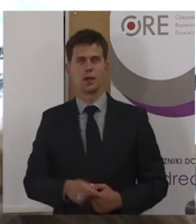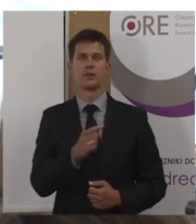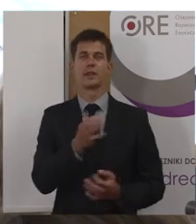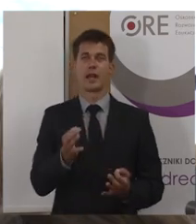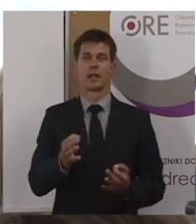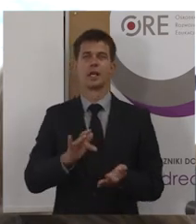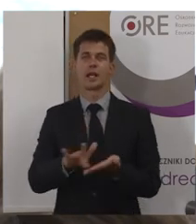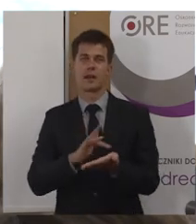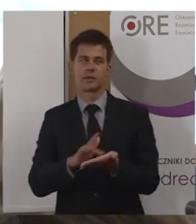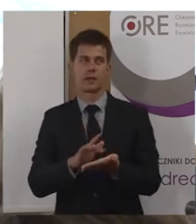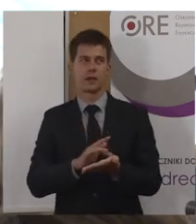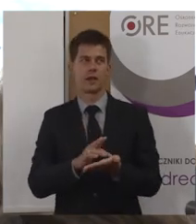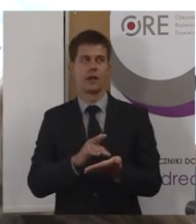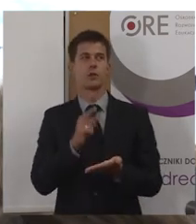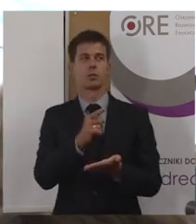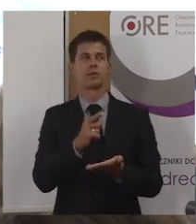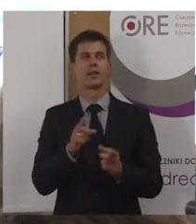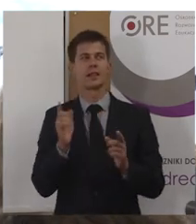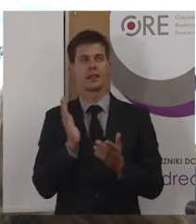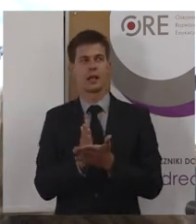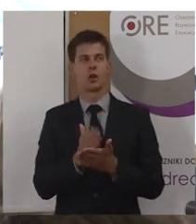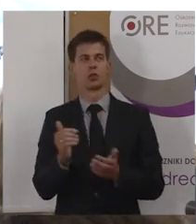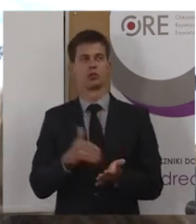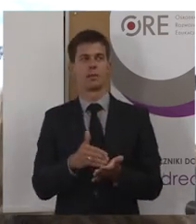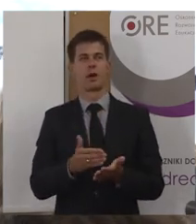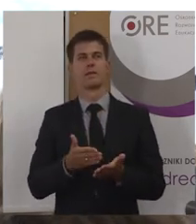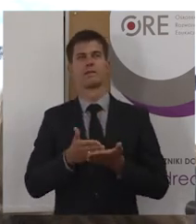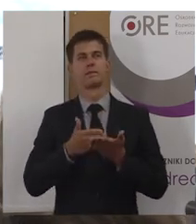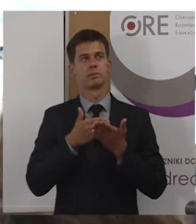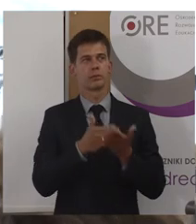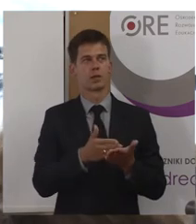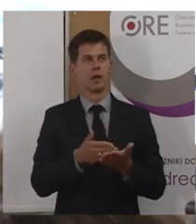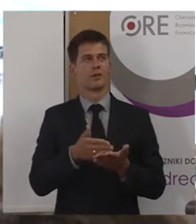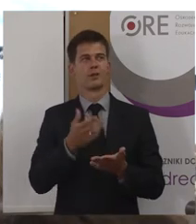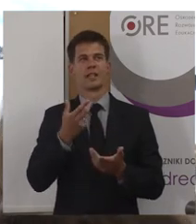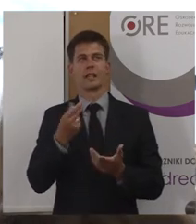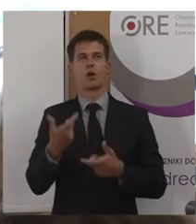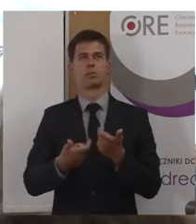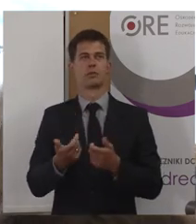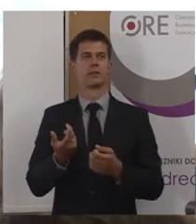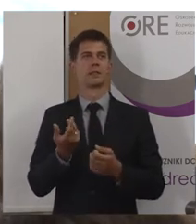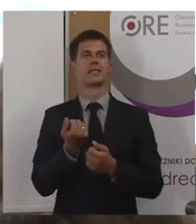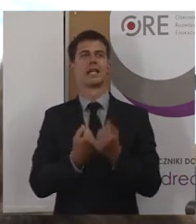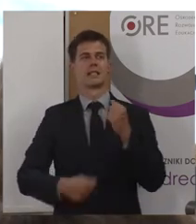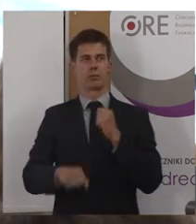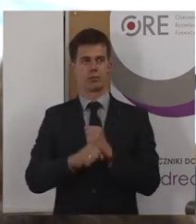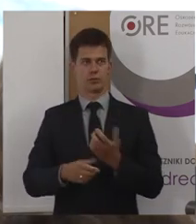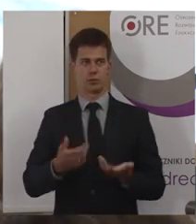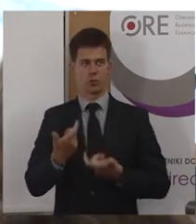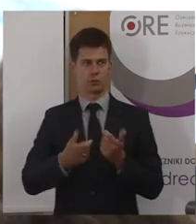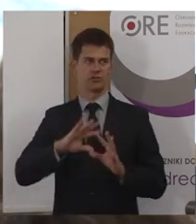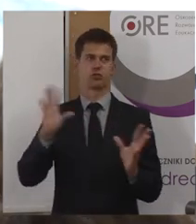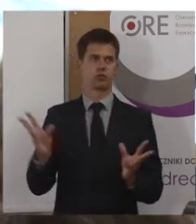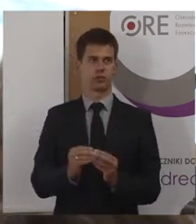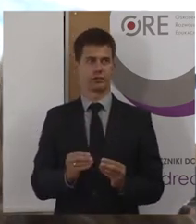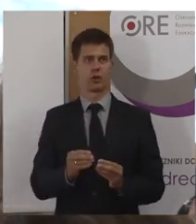ale jak wspomóc nauczanie, po prostu taka jest funkcja tego podręcznika, a nie zastąpienie edukacji. Tego,